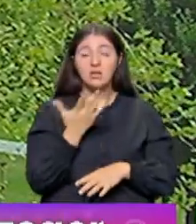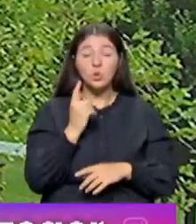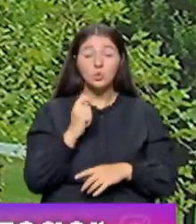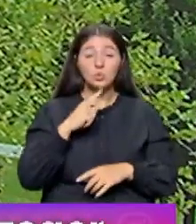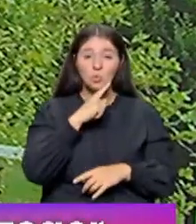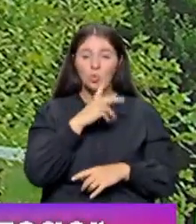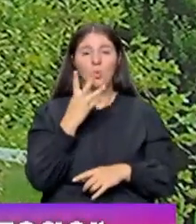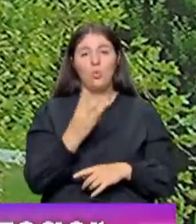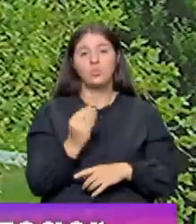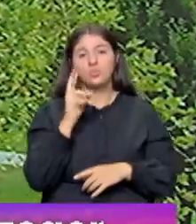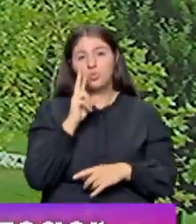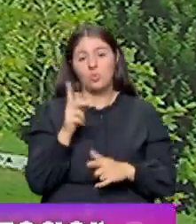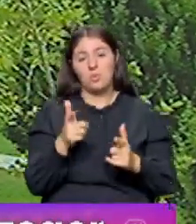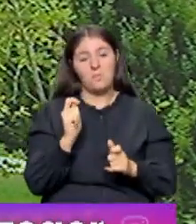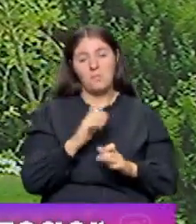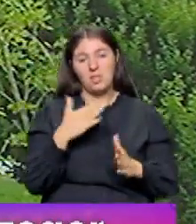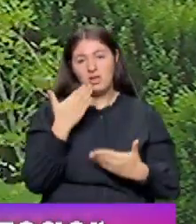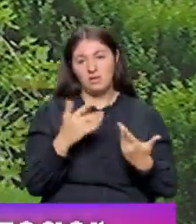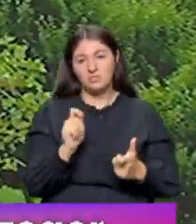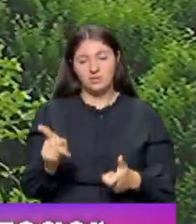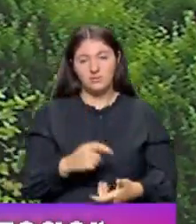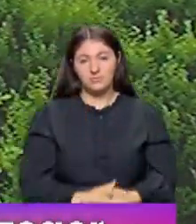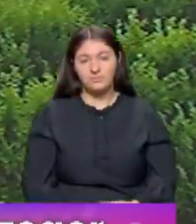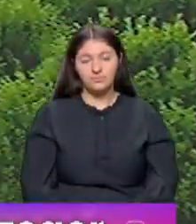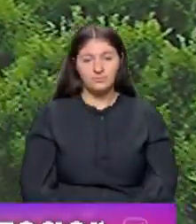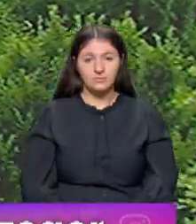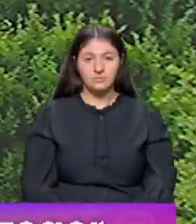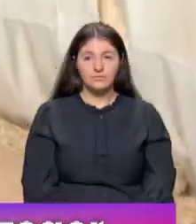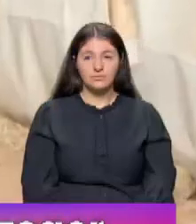Zorlu olduğunu görüntülediler ve aktardılar